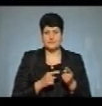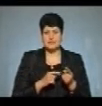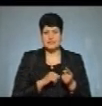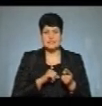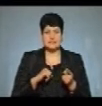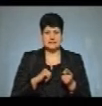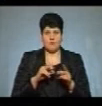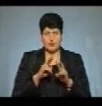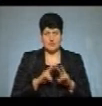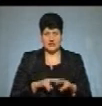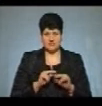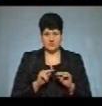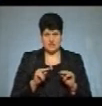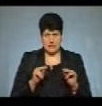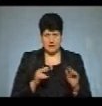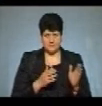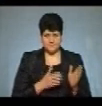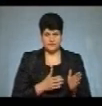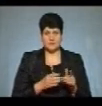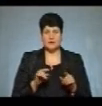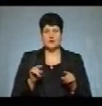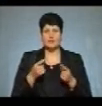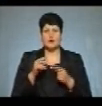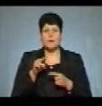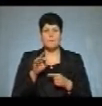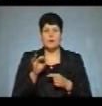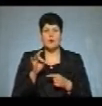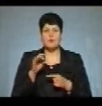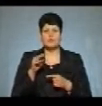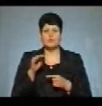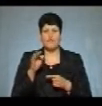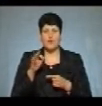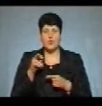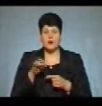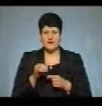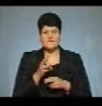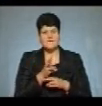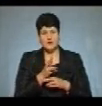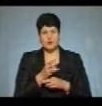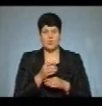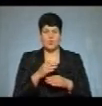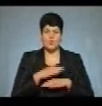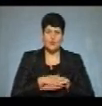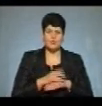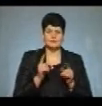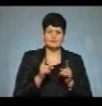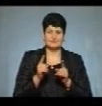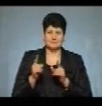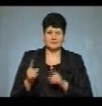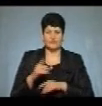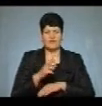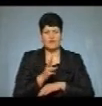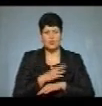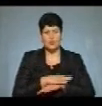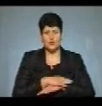самоаналіз вчителя, створення портфоліо з елементами відеоуроку, фрагментами відеоуроку